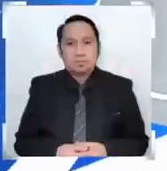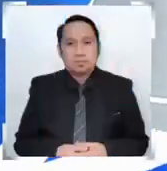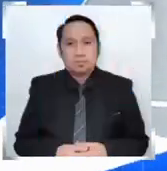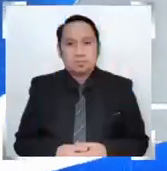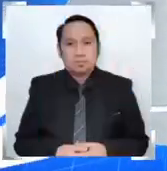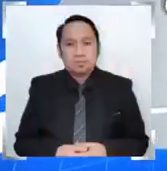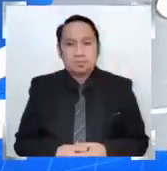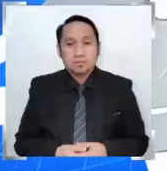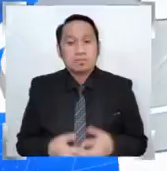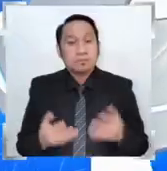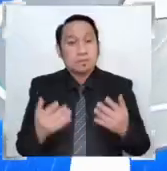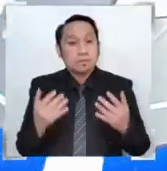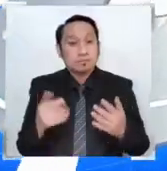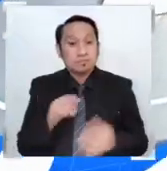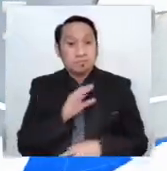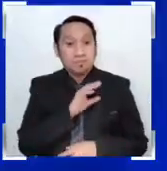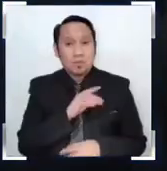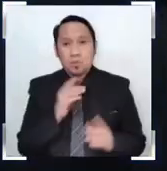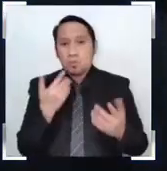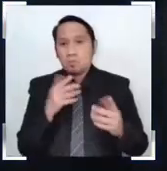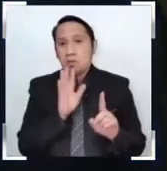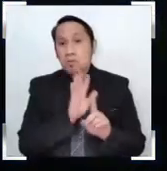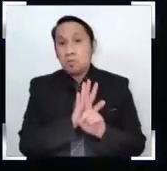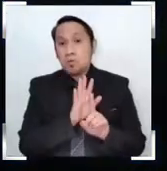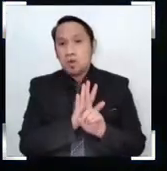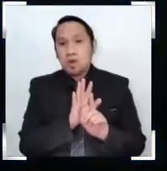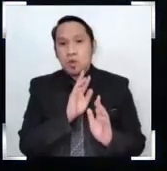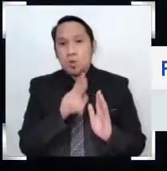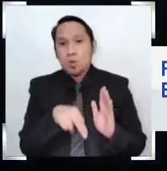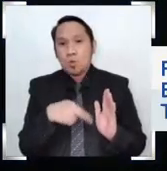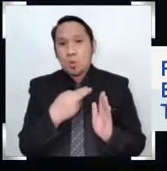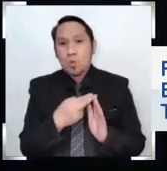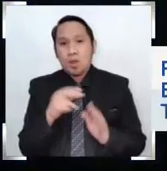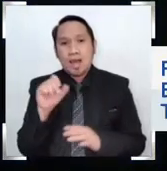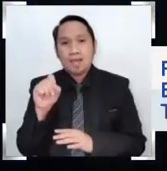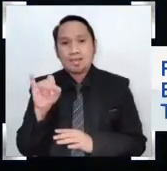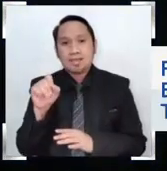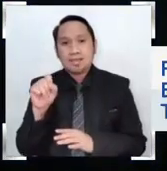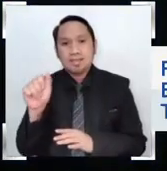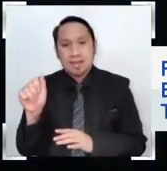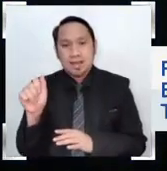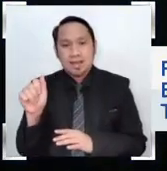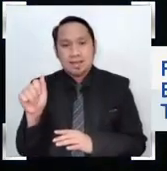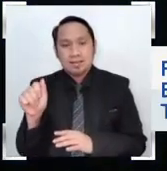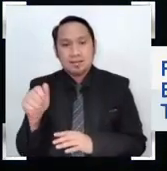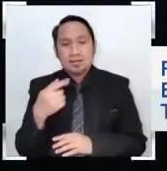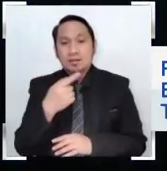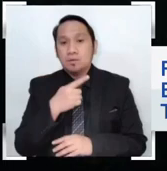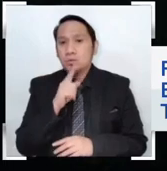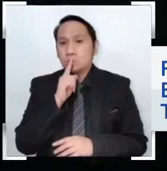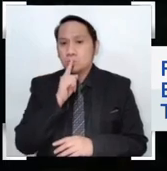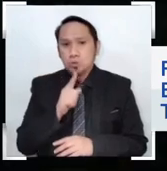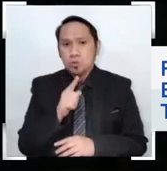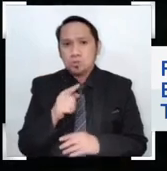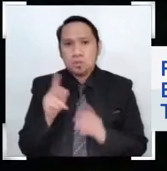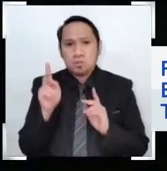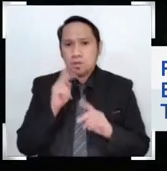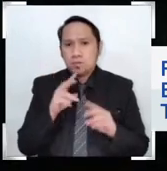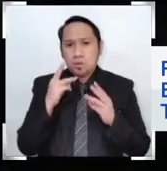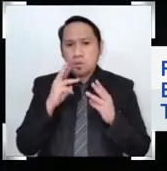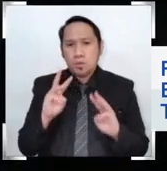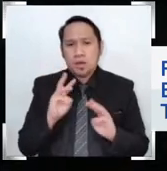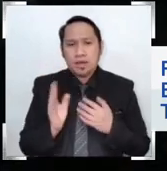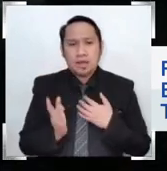Trending ang karakter na si Sisa dahil sa episode kagabi ng Maria Clara at Ibarra. Naiyak at nadala ang mga manunood sa pagganap